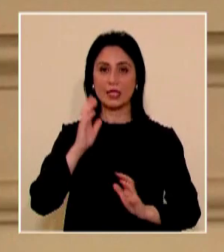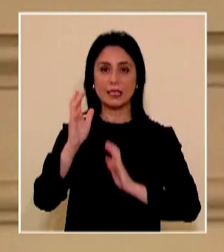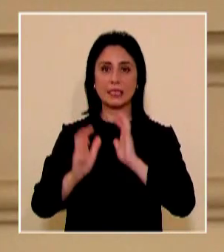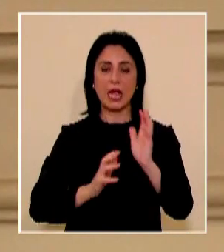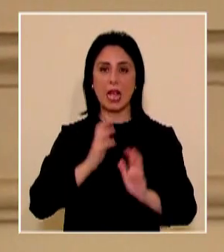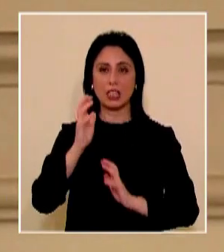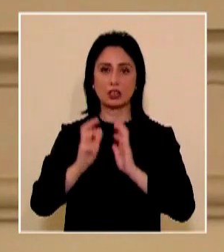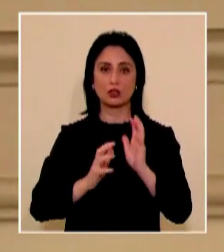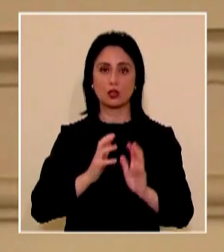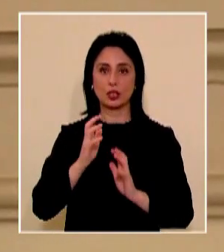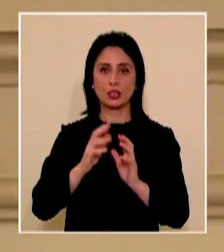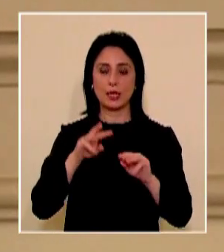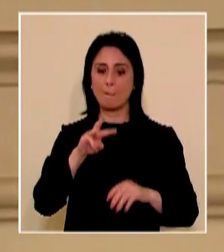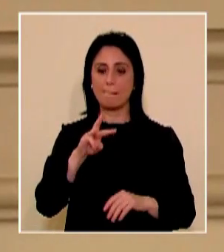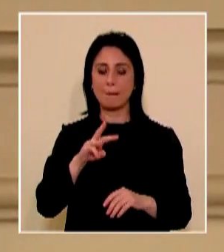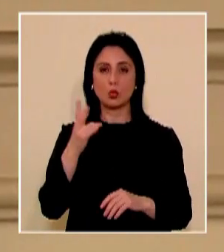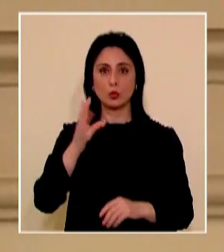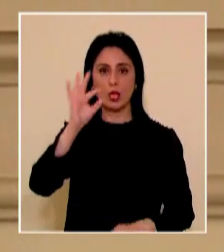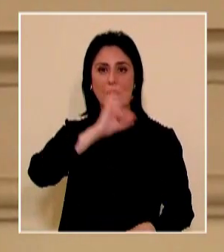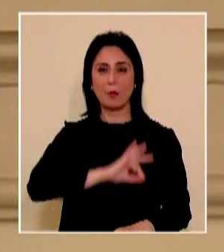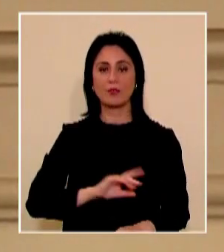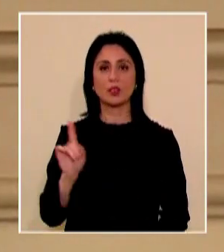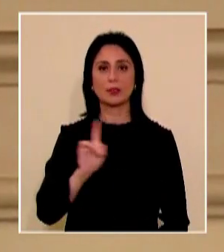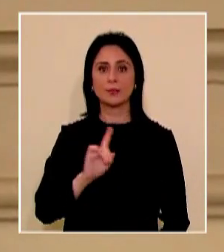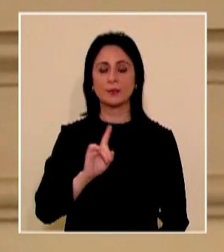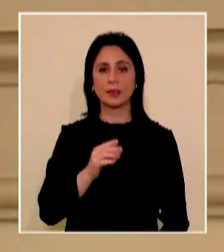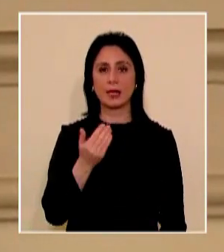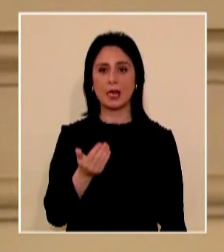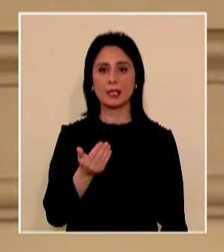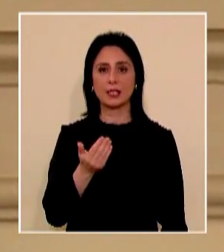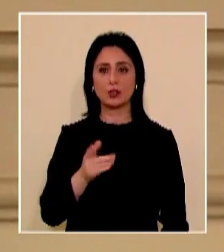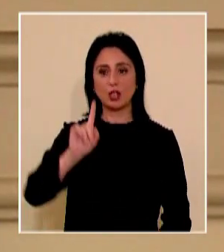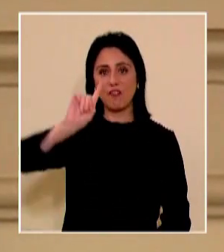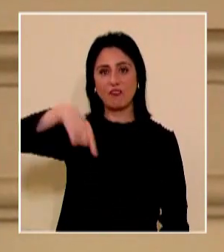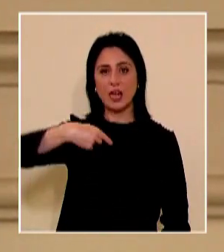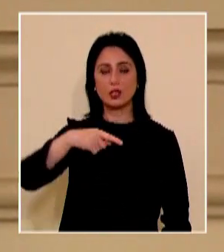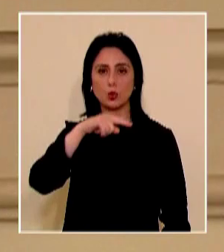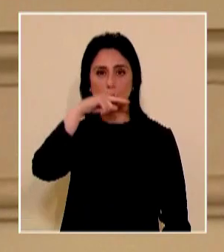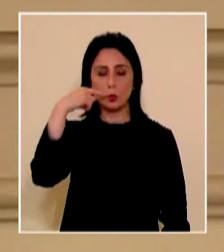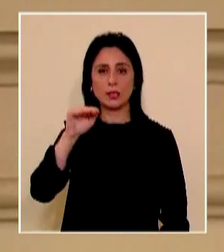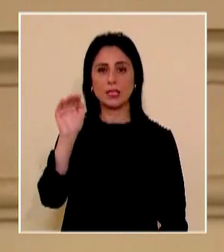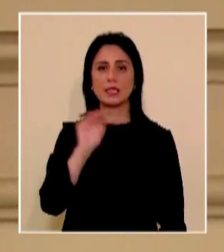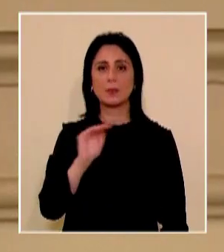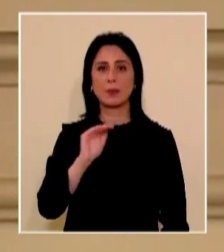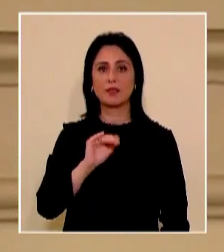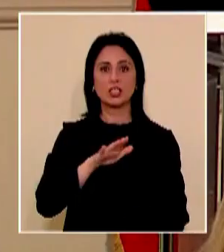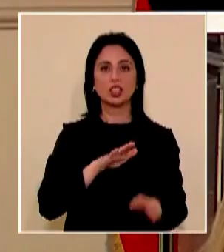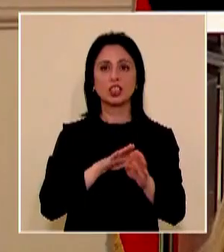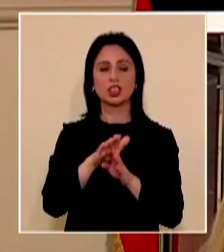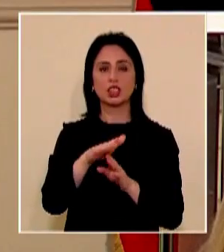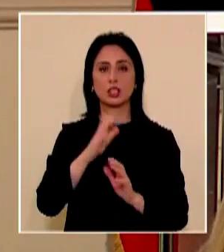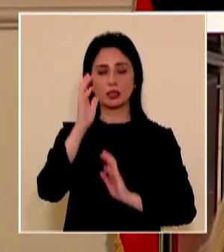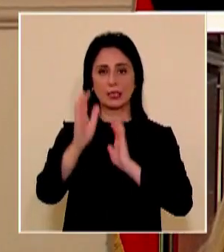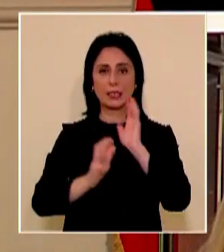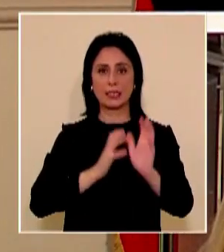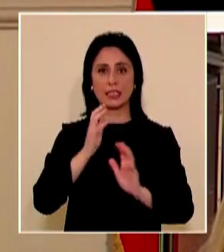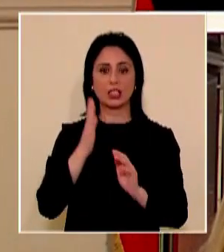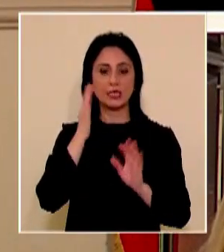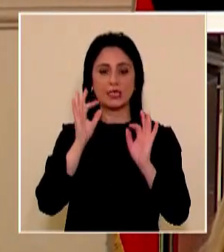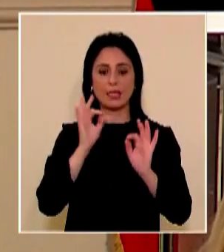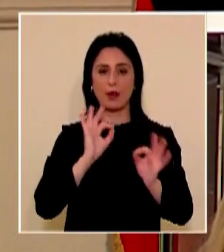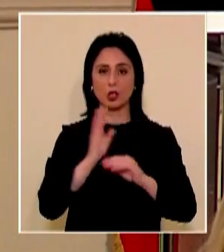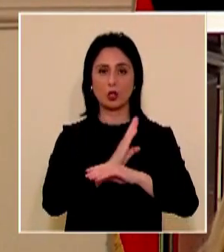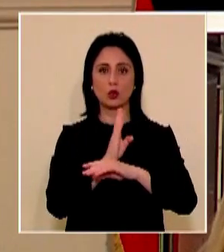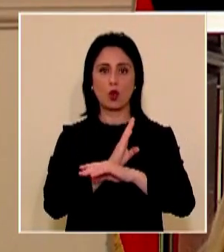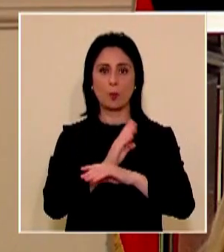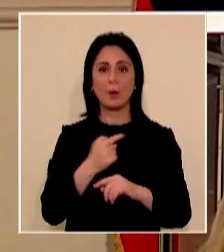na Federacji Rosyjskiej przestrzeganie prawa międzynarodowego. Narodowego. O tym rozmawialiśmy dzisiaj